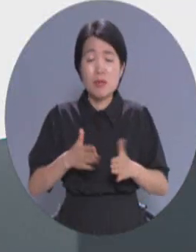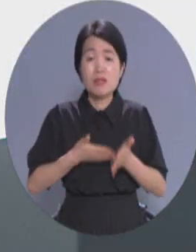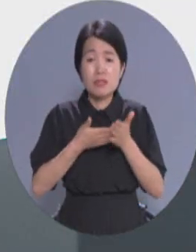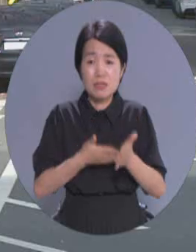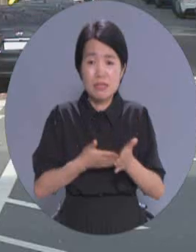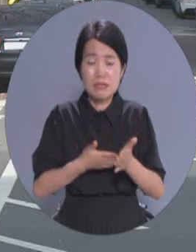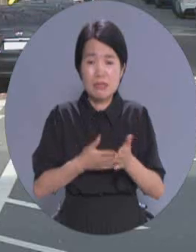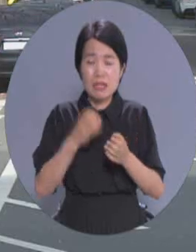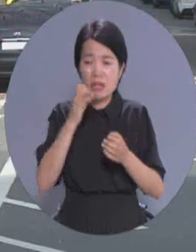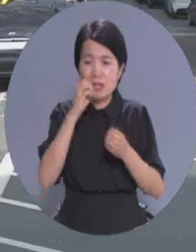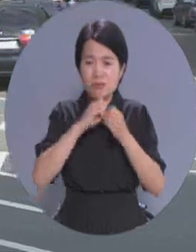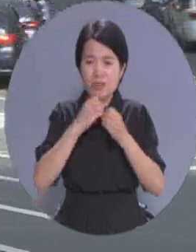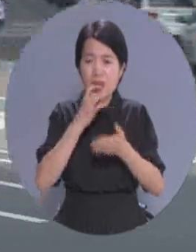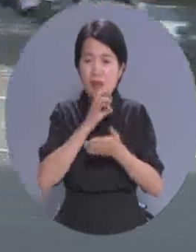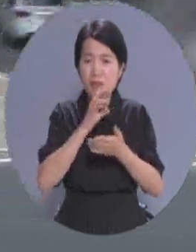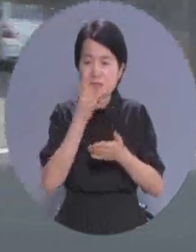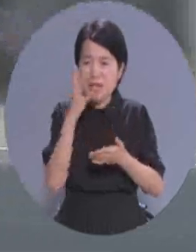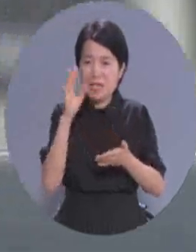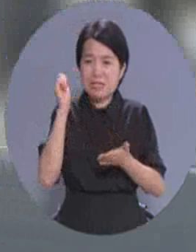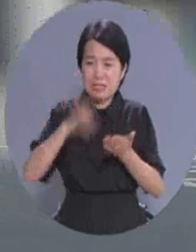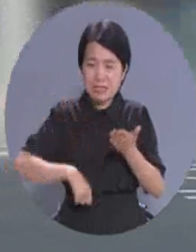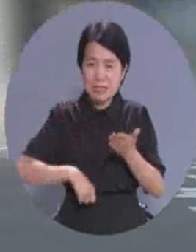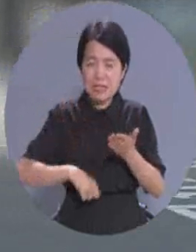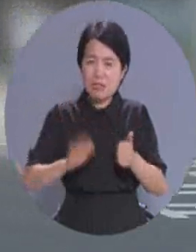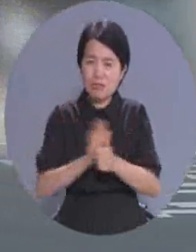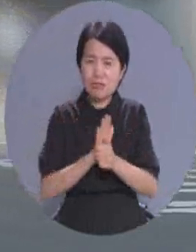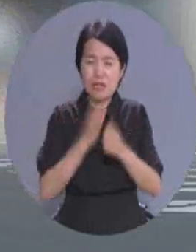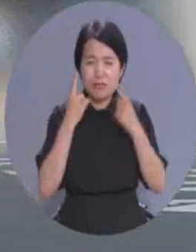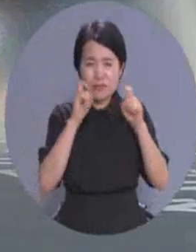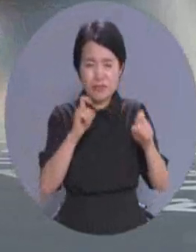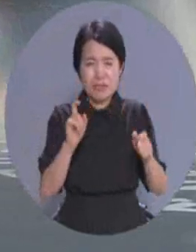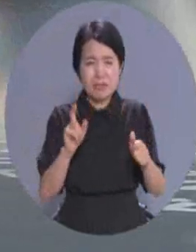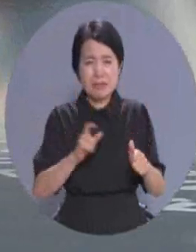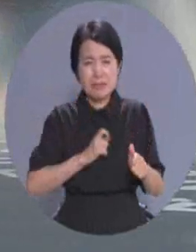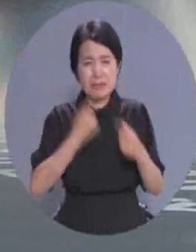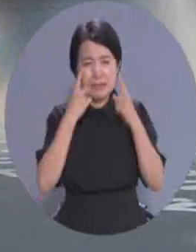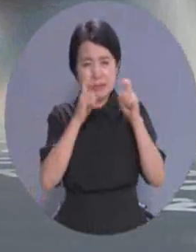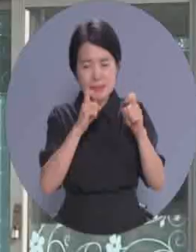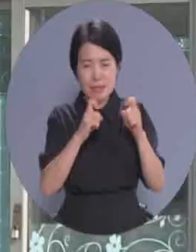안건을 졸속 처리함에 따라 특혜 12등 합리적인 의심이 우려된다고 주장했습니다